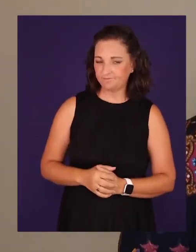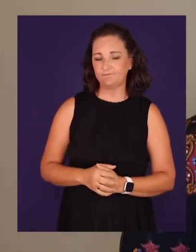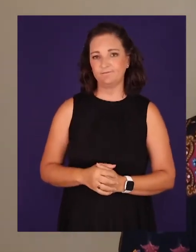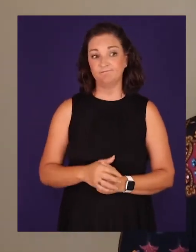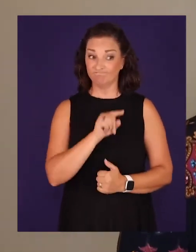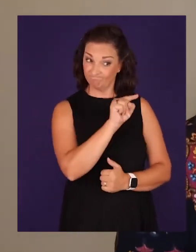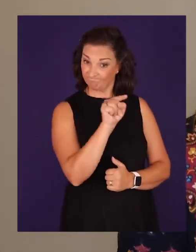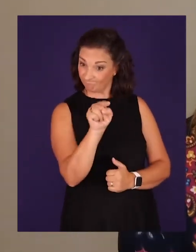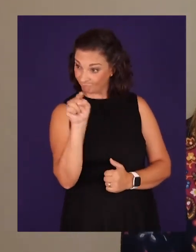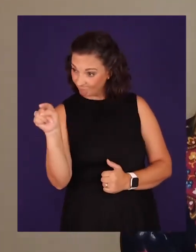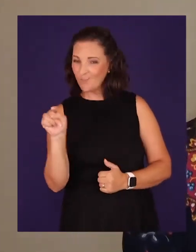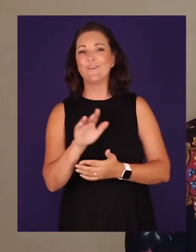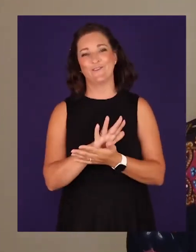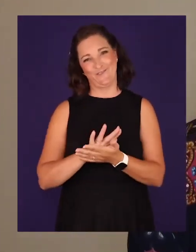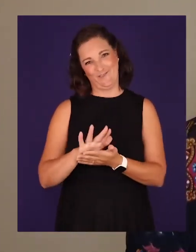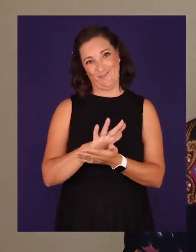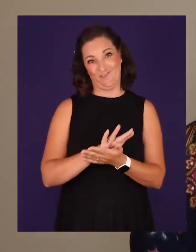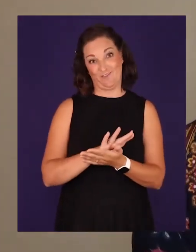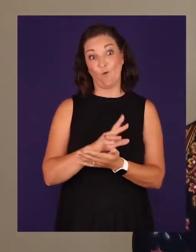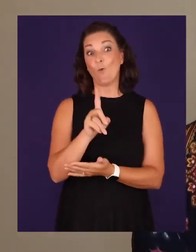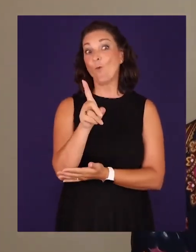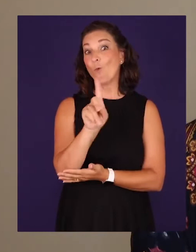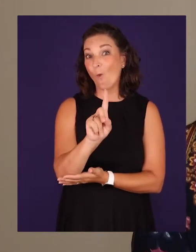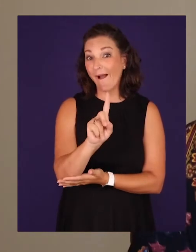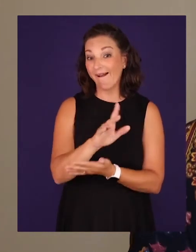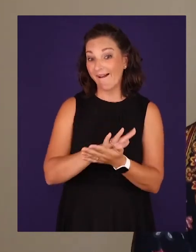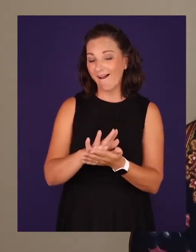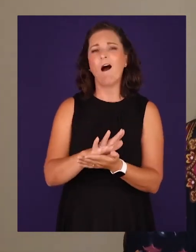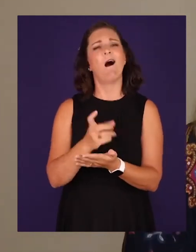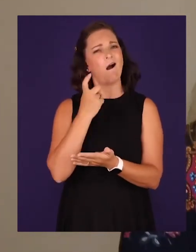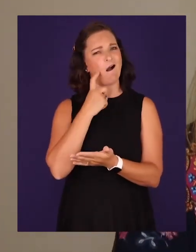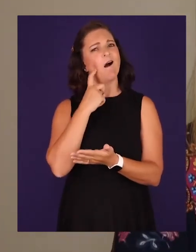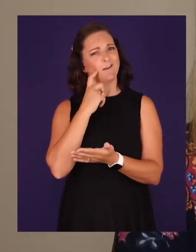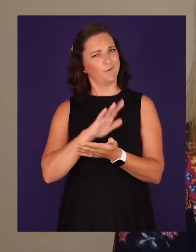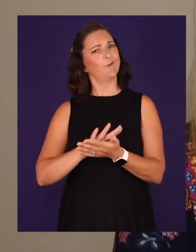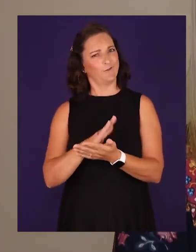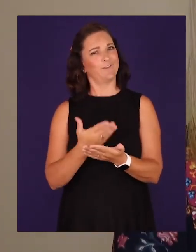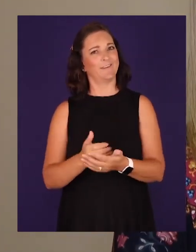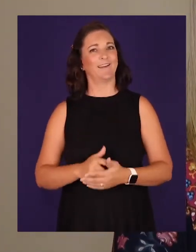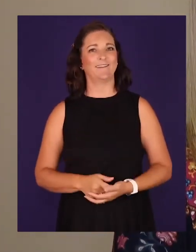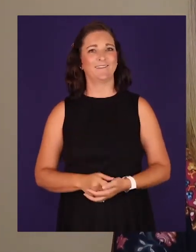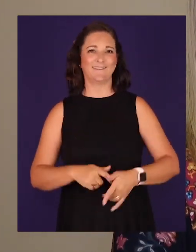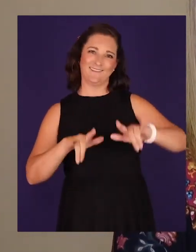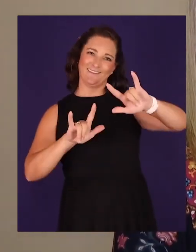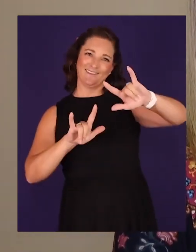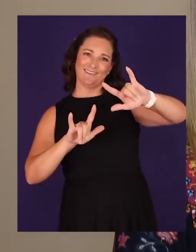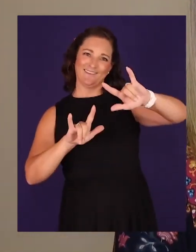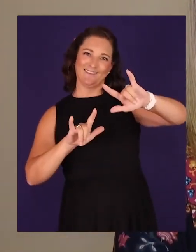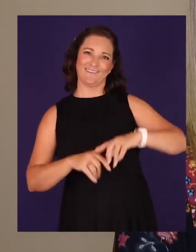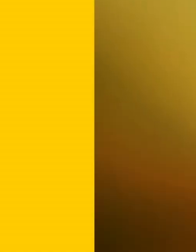skade gelei het. Die oomblik as jy weet wat, dan is die pad na vergifnis meer duideliker.